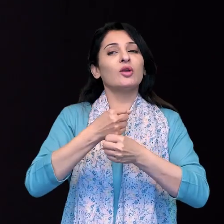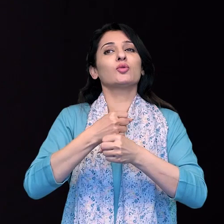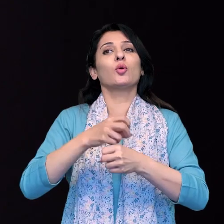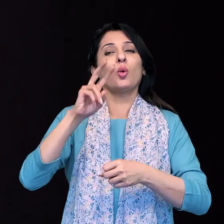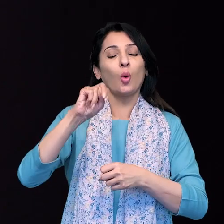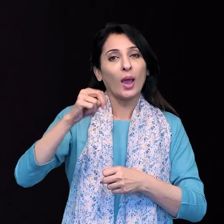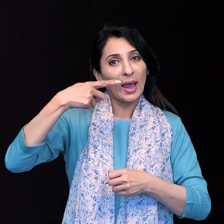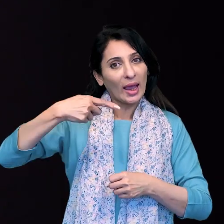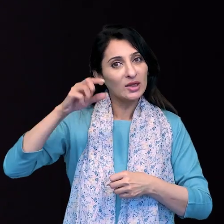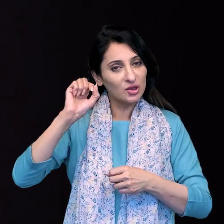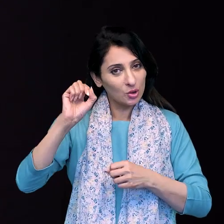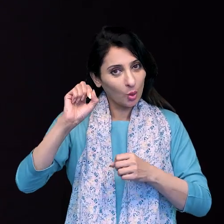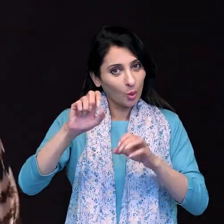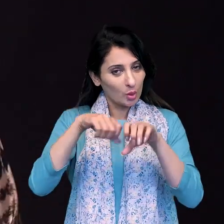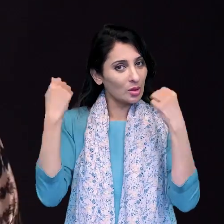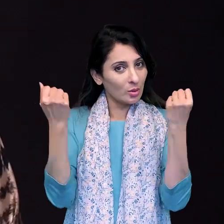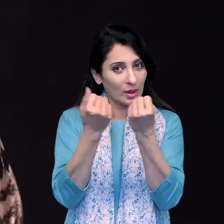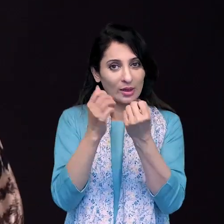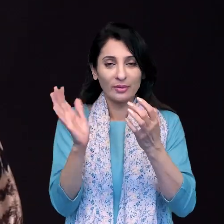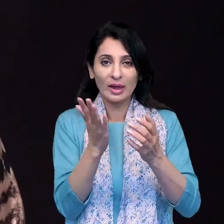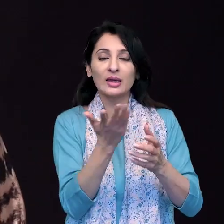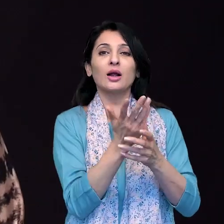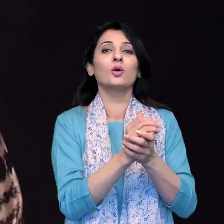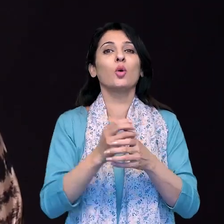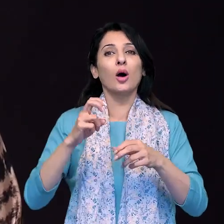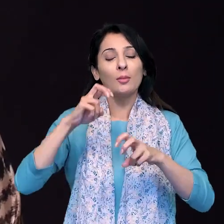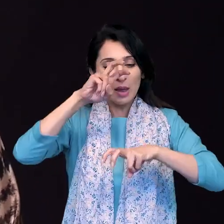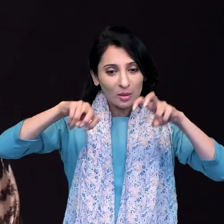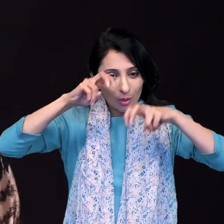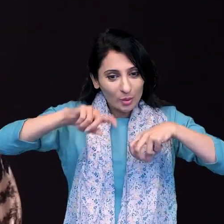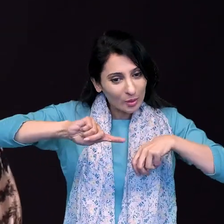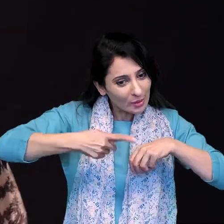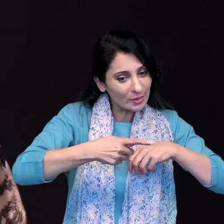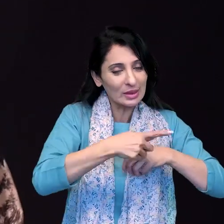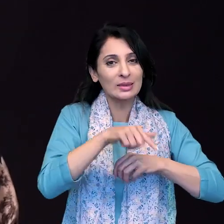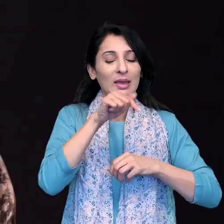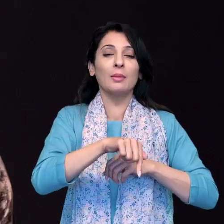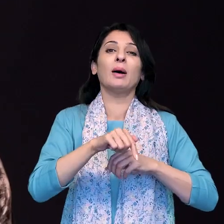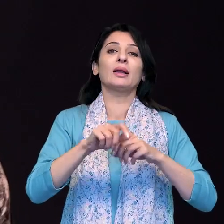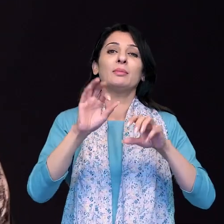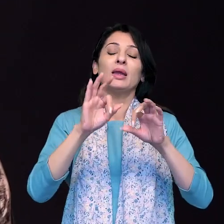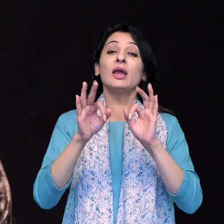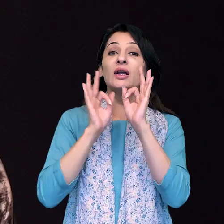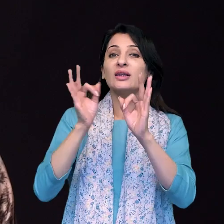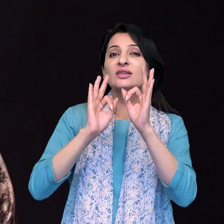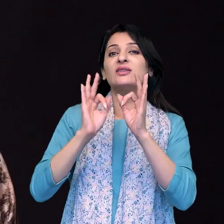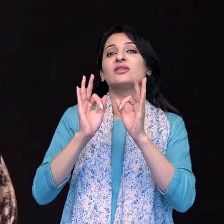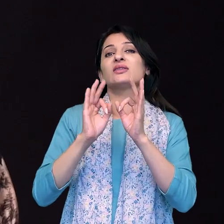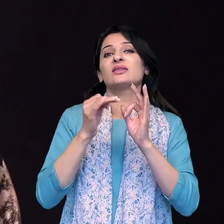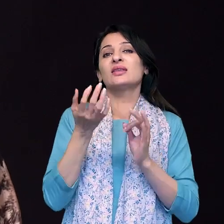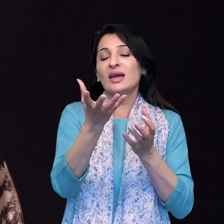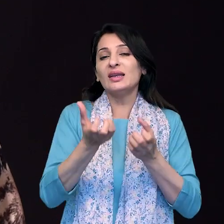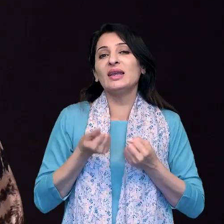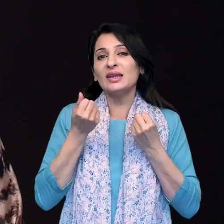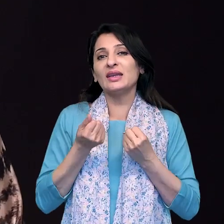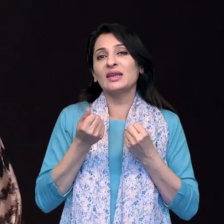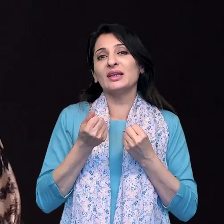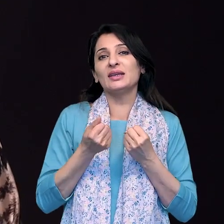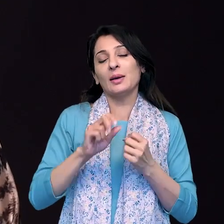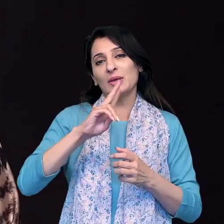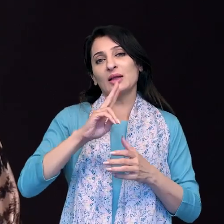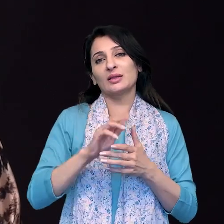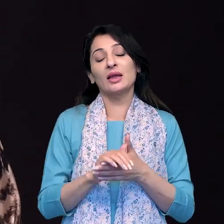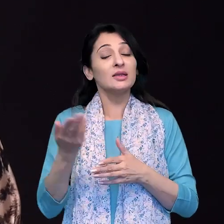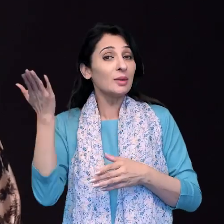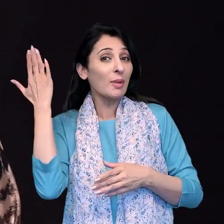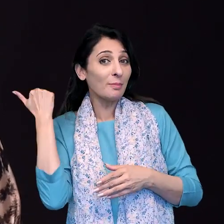टेक डेटा बैक डिसीजंस। अच्छा, मैं आपको थोड़ा सा बताती हूँ कि मैं इस इंडस्ट्री में कैसे आई। सो व्हेन आई वाज इन स्कूल,